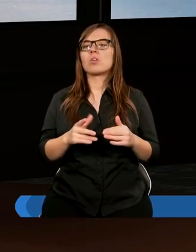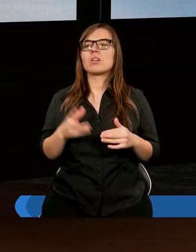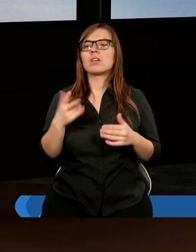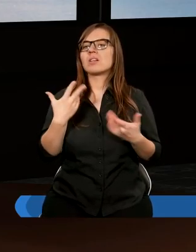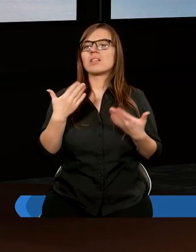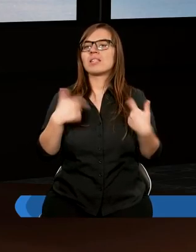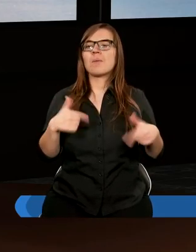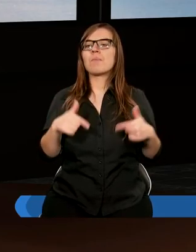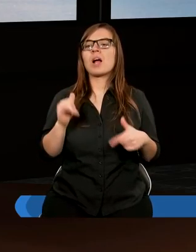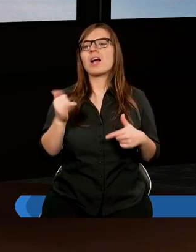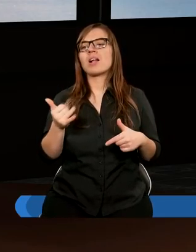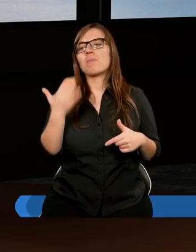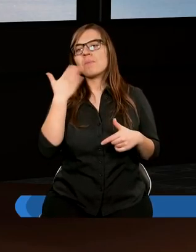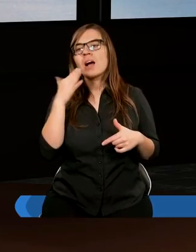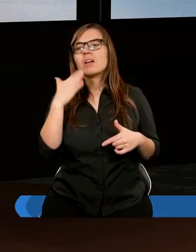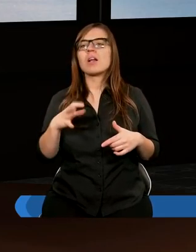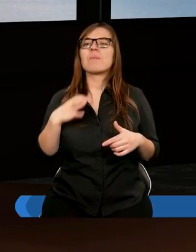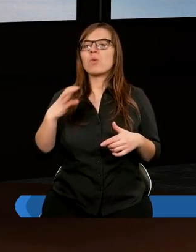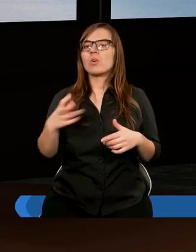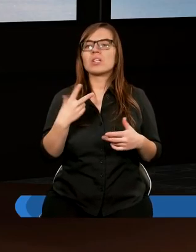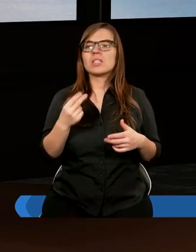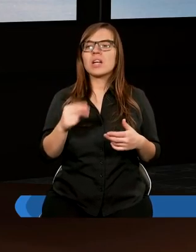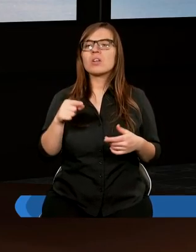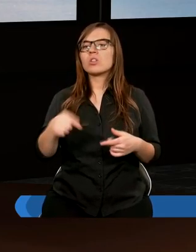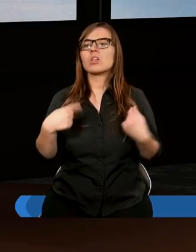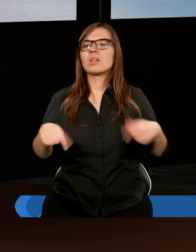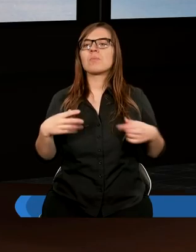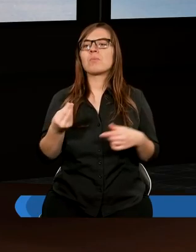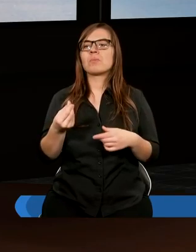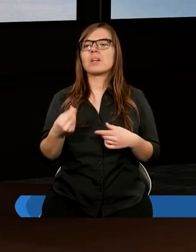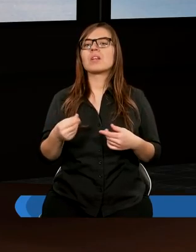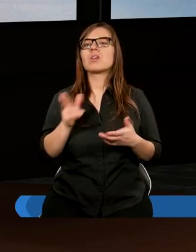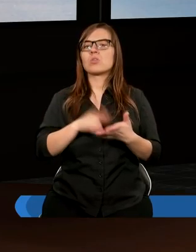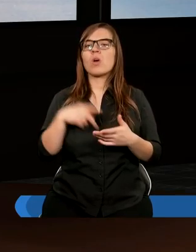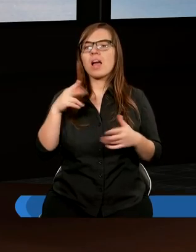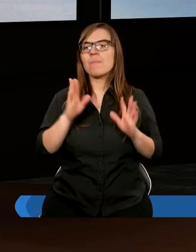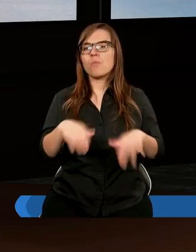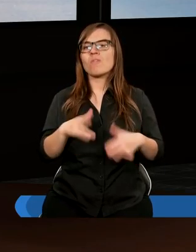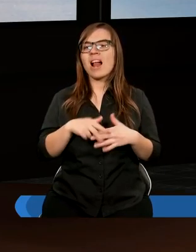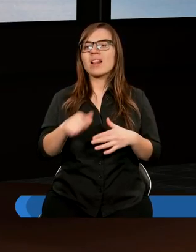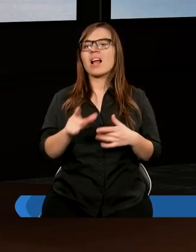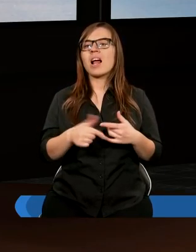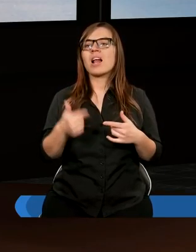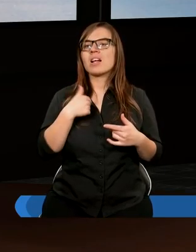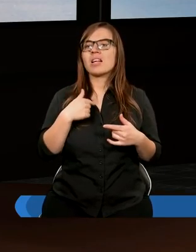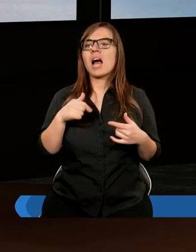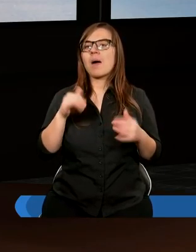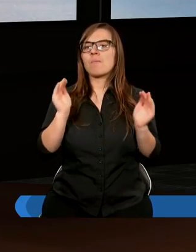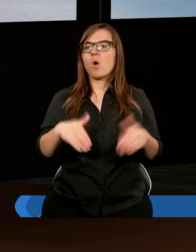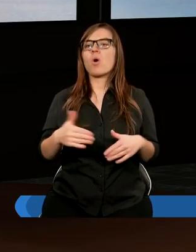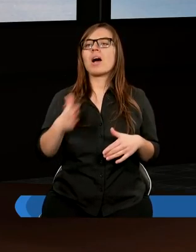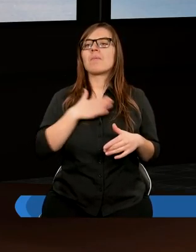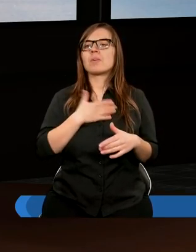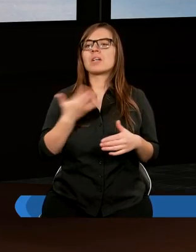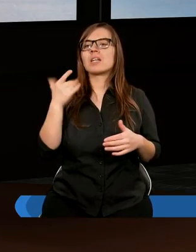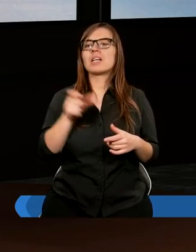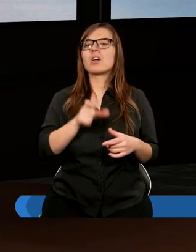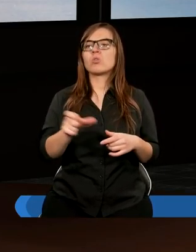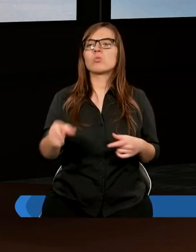Nie żyłam jakoś bardzo na bogato, nie, no bo to nie były pieniądze, które na to pozwalały, ale ja potrafiłam mieć kilka